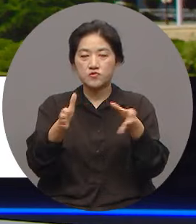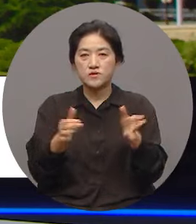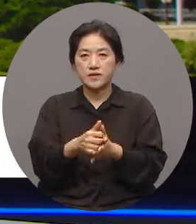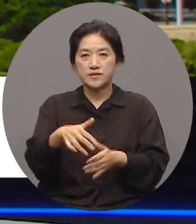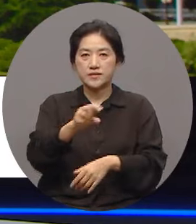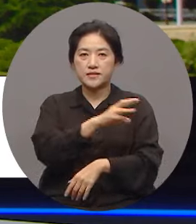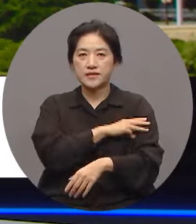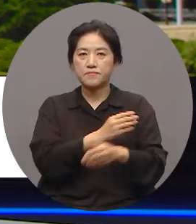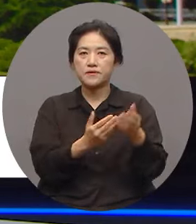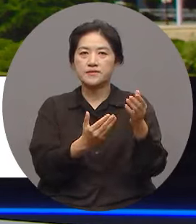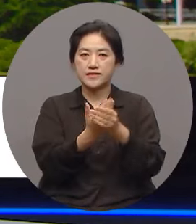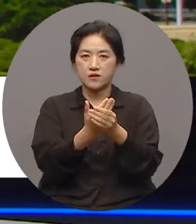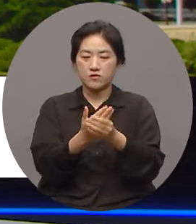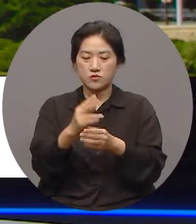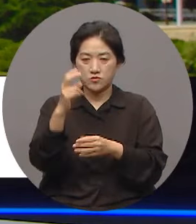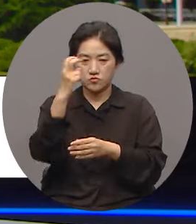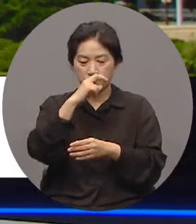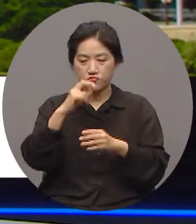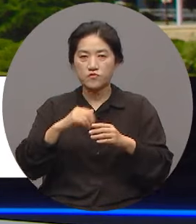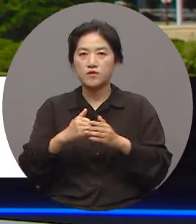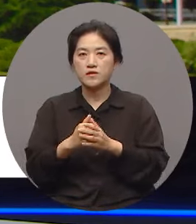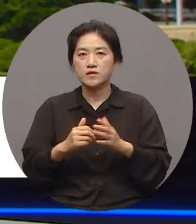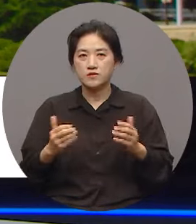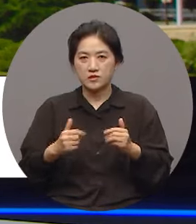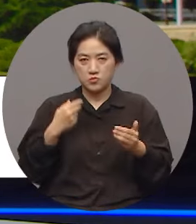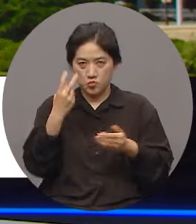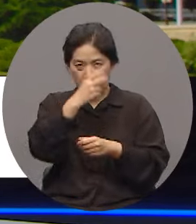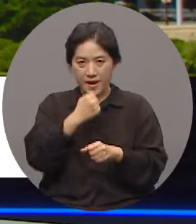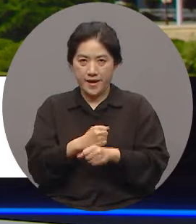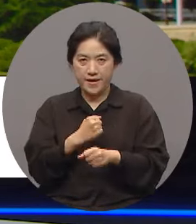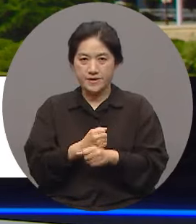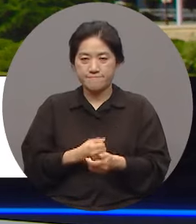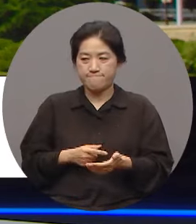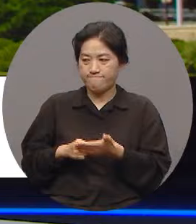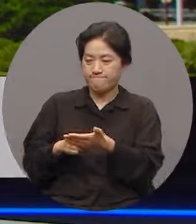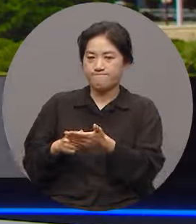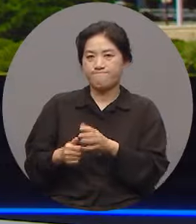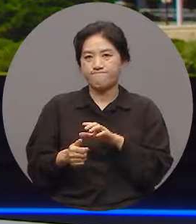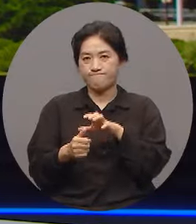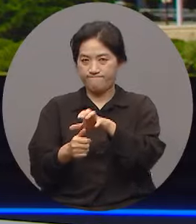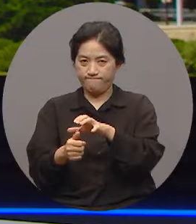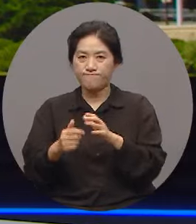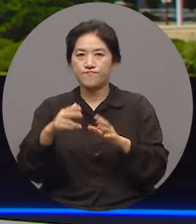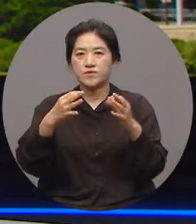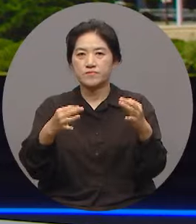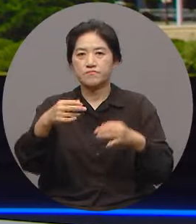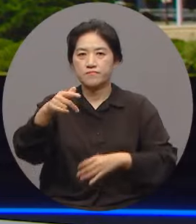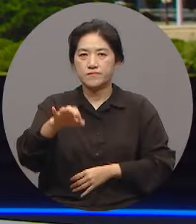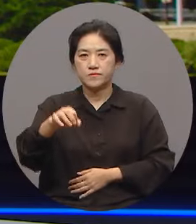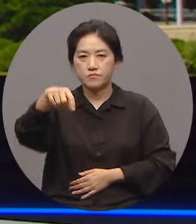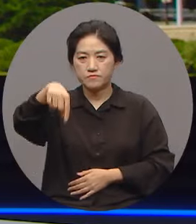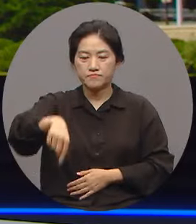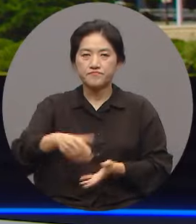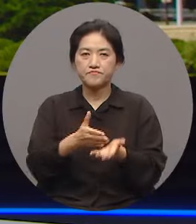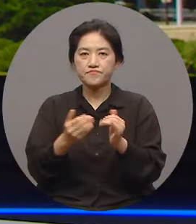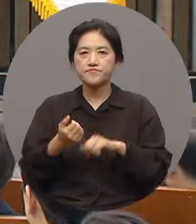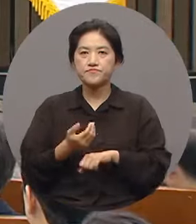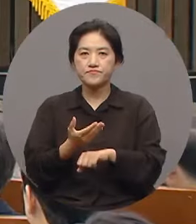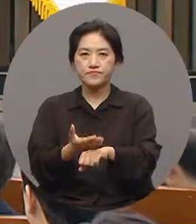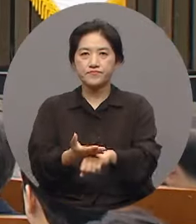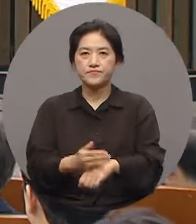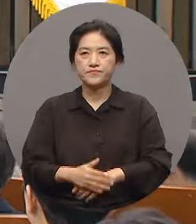더불어민주당은 최상병 사건 국정조사를 요구하겠다며 압박을 이어갔습니다. 김정우 기자의 보도입니다.